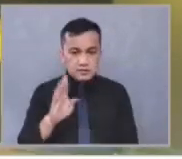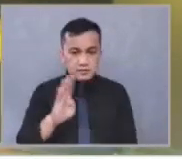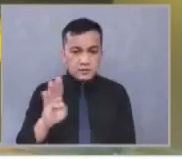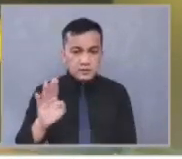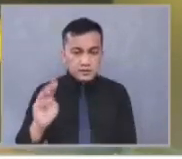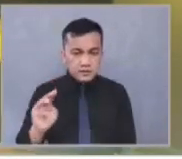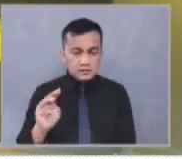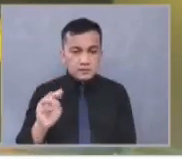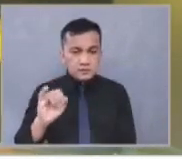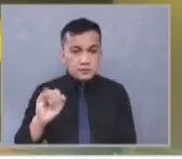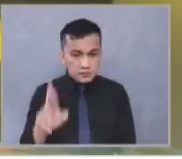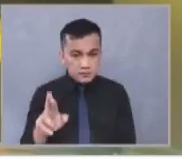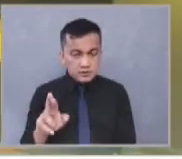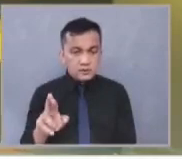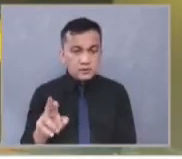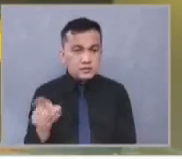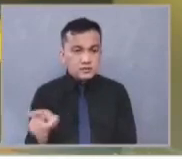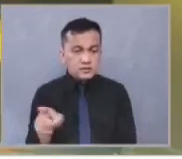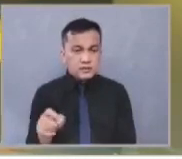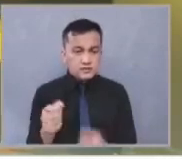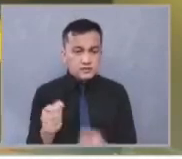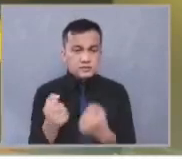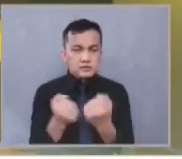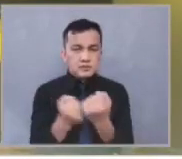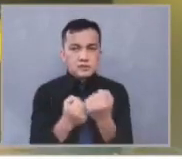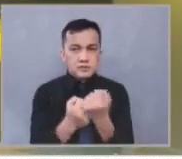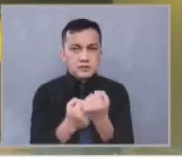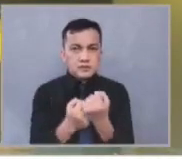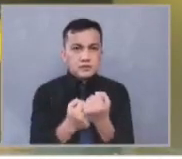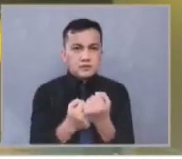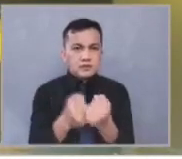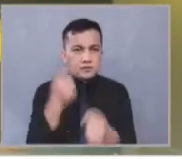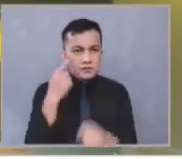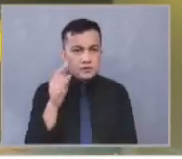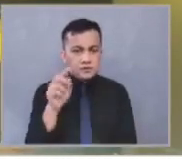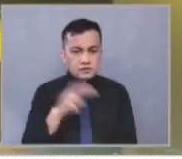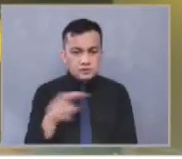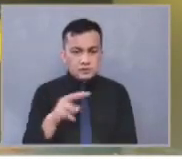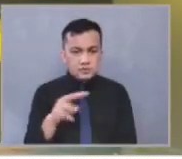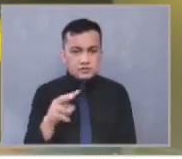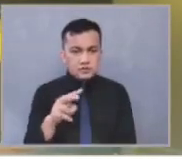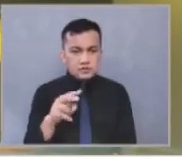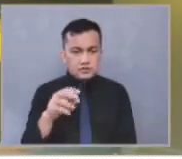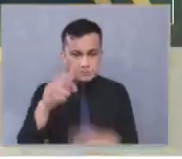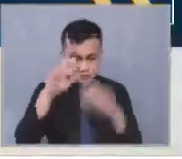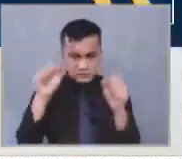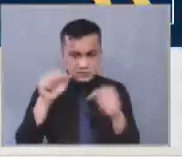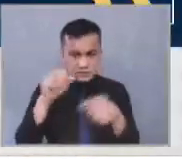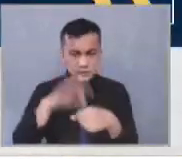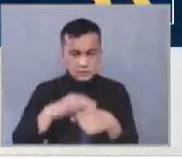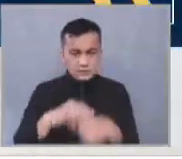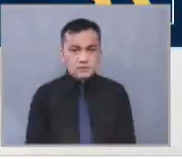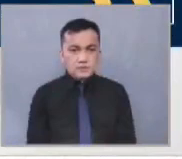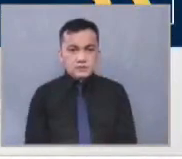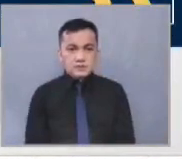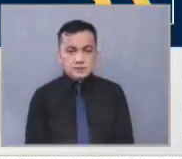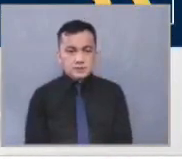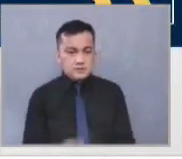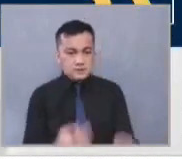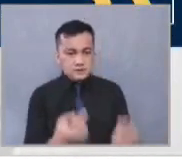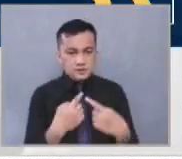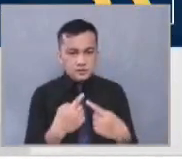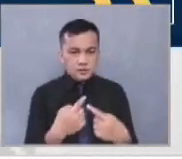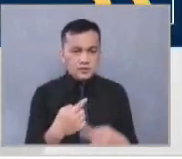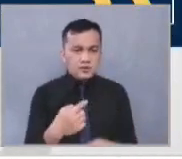Jr. ang kanyang sinusuportahan para sa 2022 presidential elections. Itong sagot ni Congressman Pulong